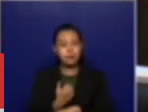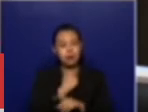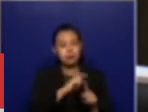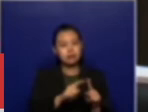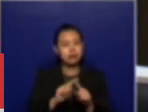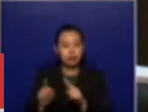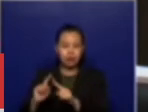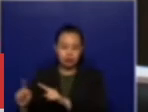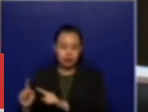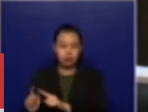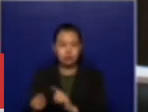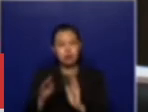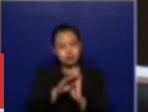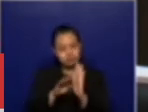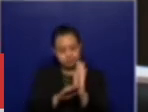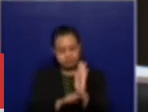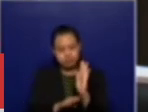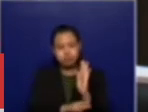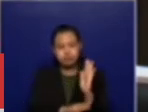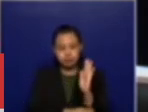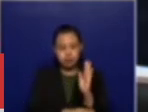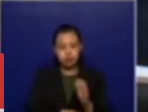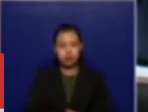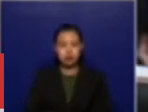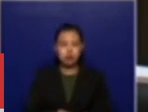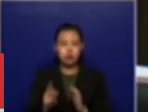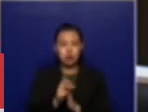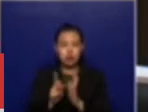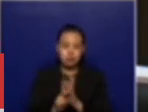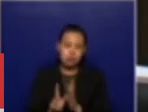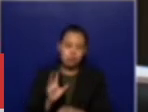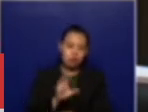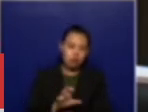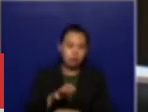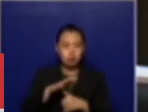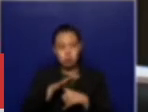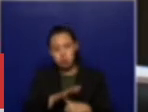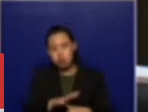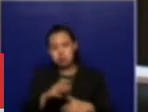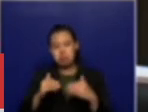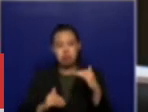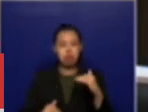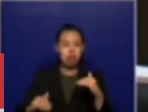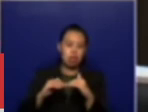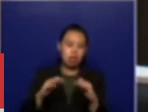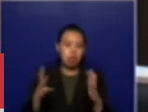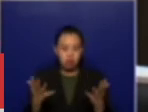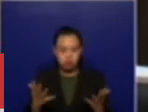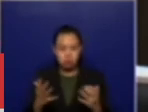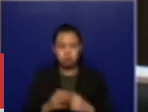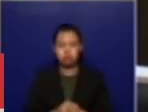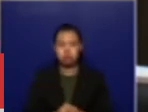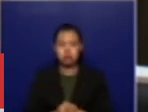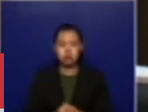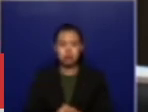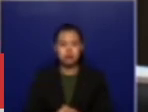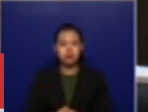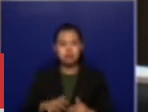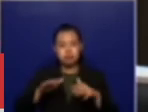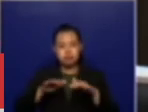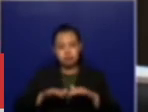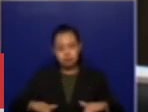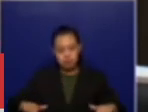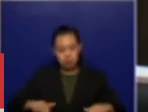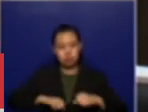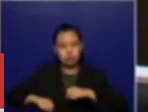ๆนะครับการบังคับใช้กฎหมายที่ไม่เป็นธรรมการคุกคามสิทธิเสรีภาพตลอดจนข้อเรียกร้องของนักเรียนนิสิตนักศึกษาประช